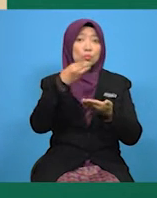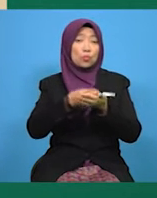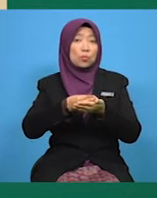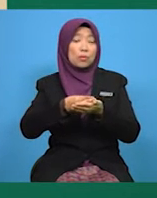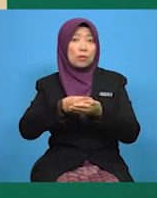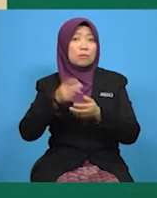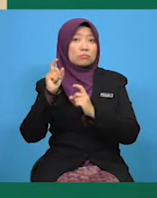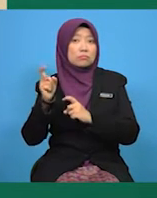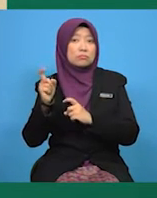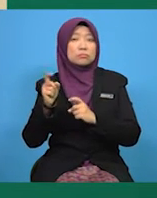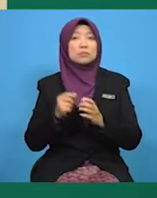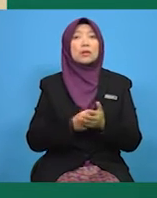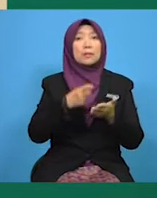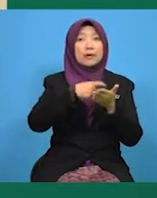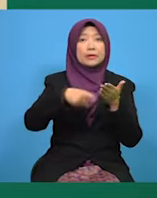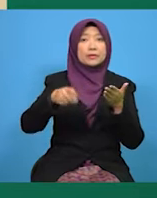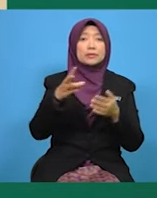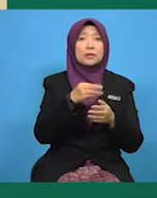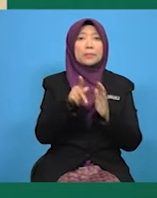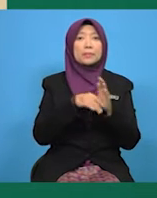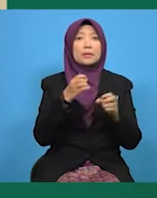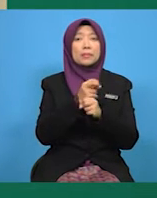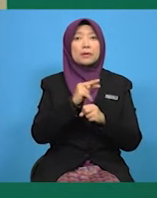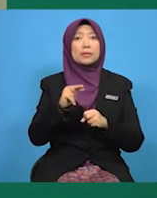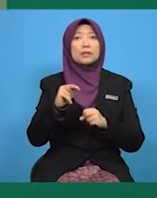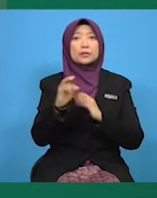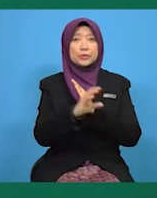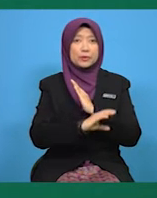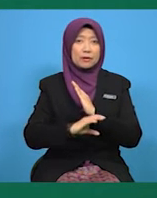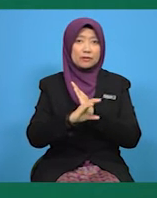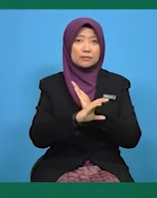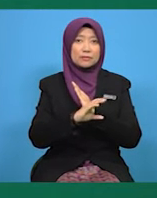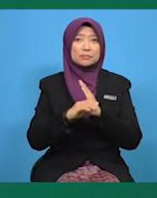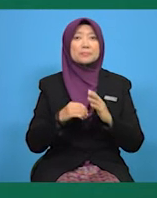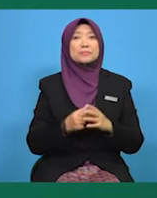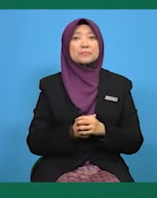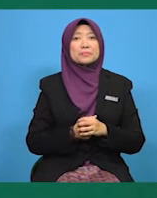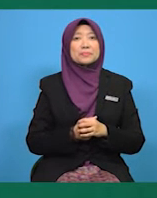ahlinya terhadap harga dan pendapatan negara.